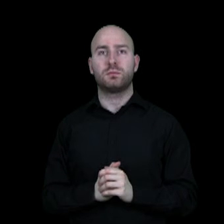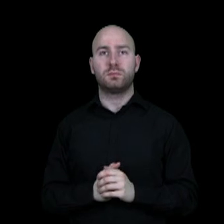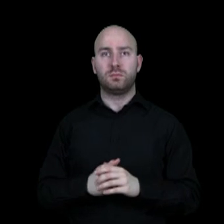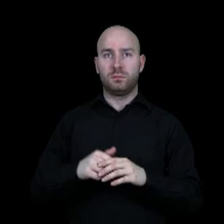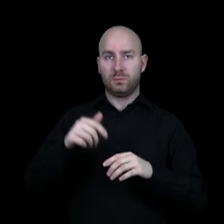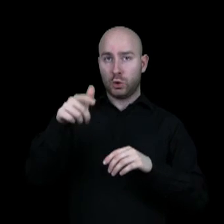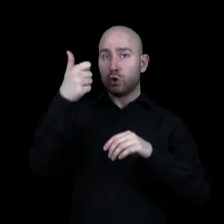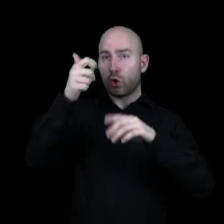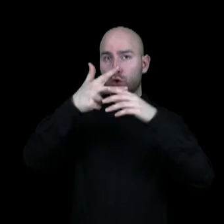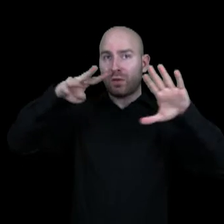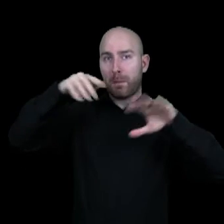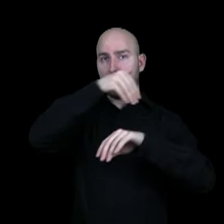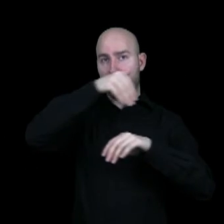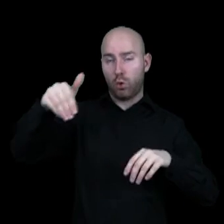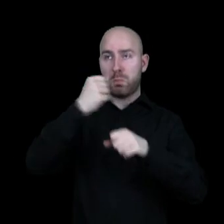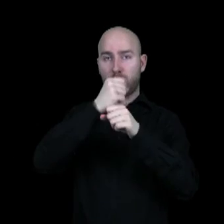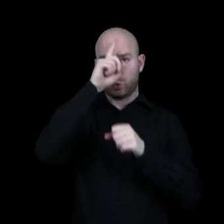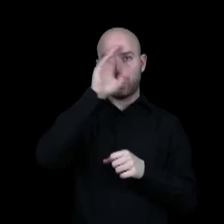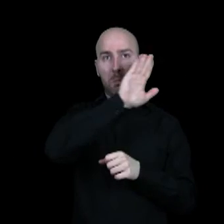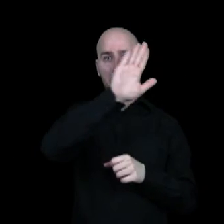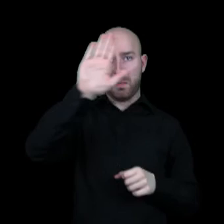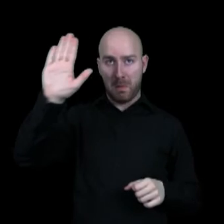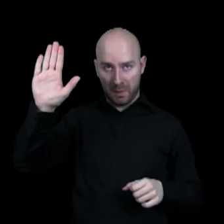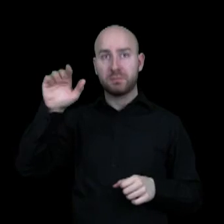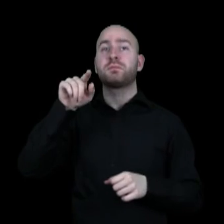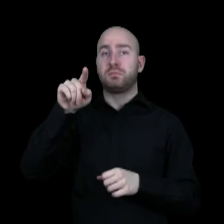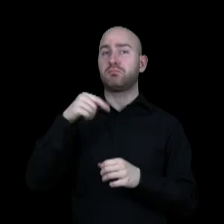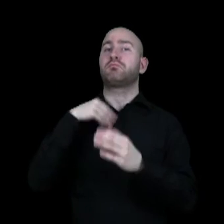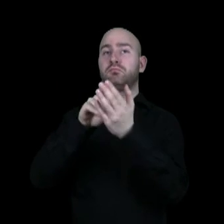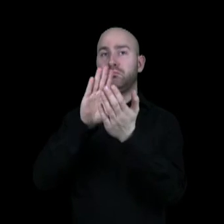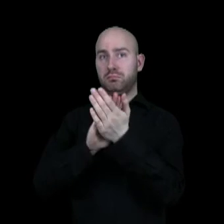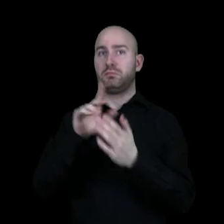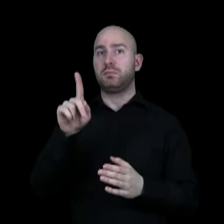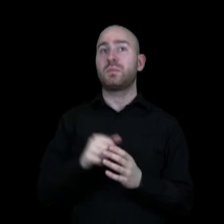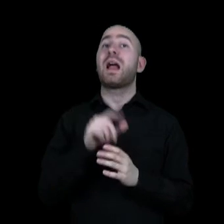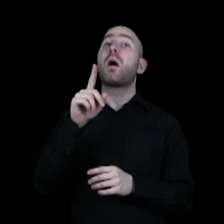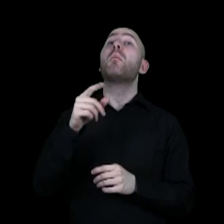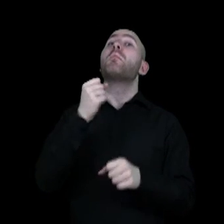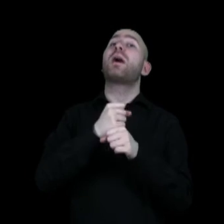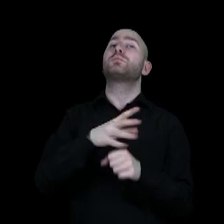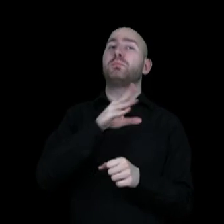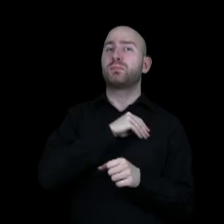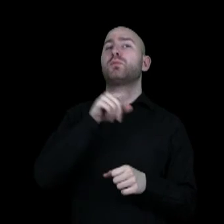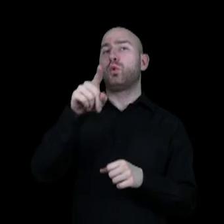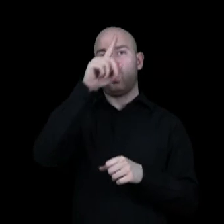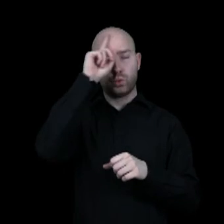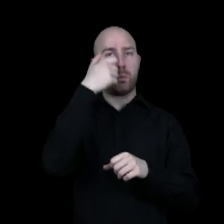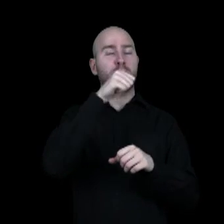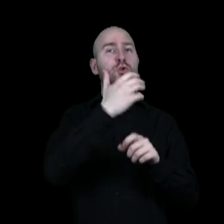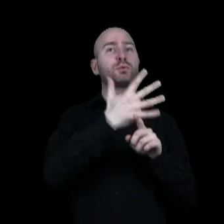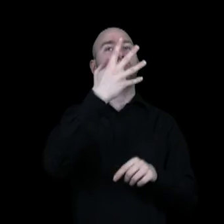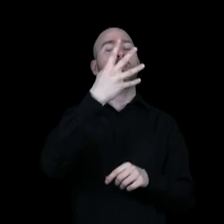139 milionów 139 milionów zatrudnionych ta liczba tutaj wynosi